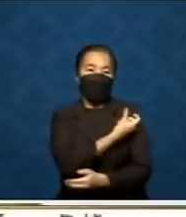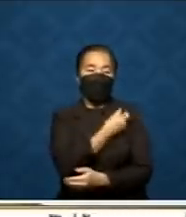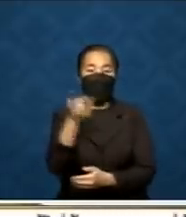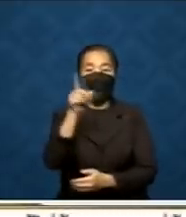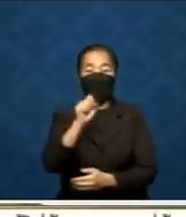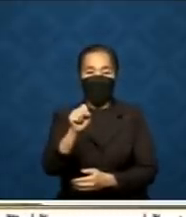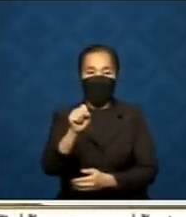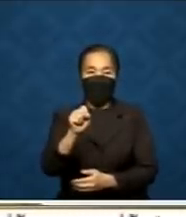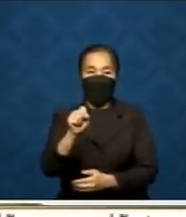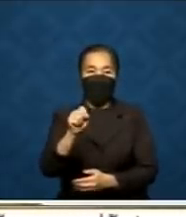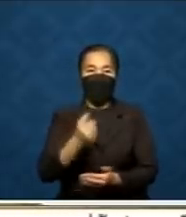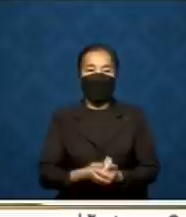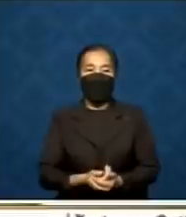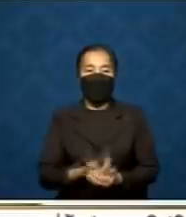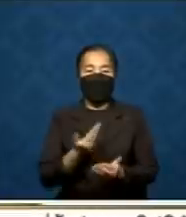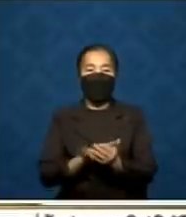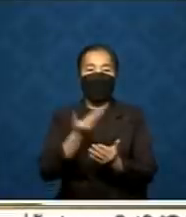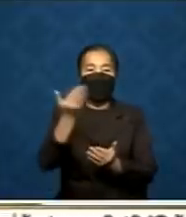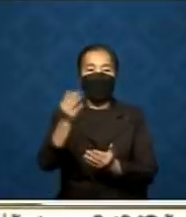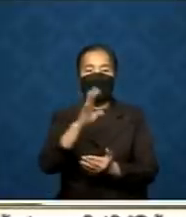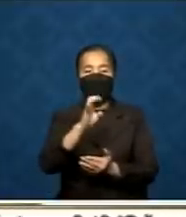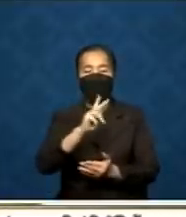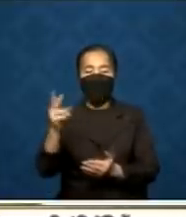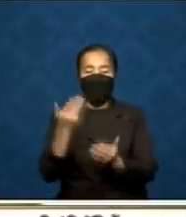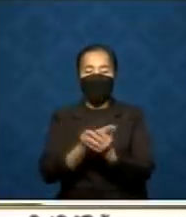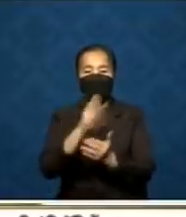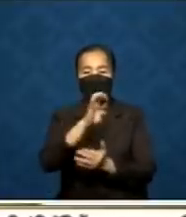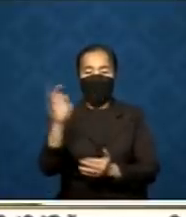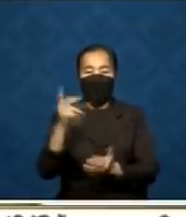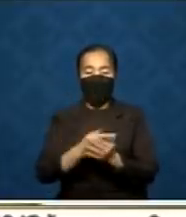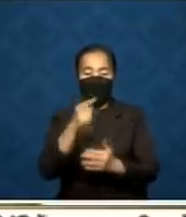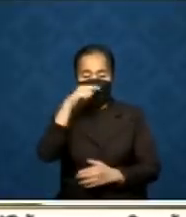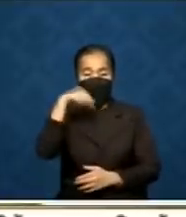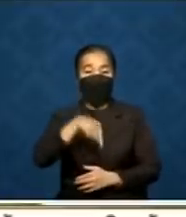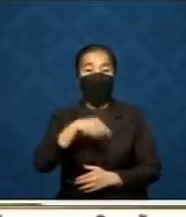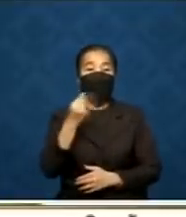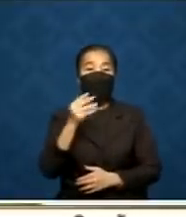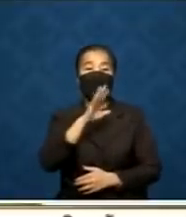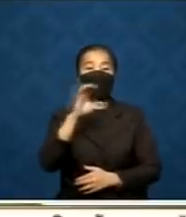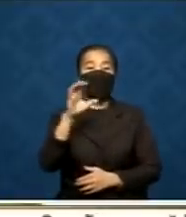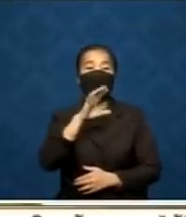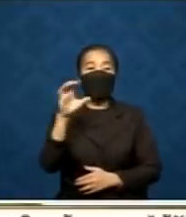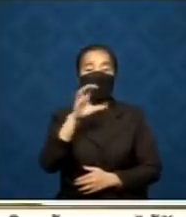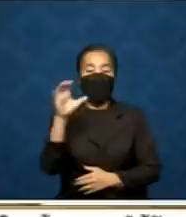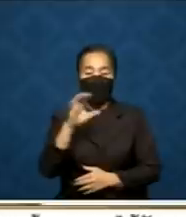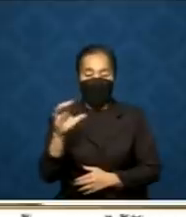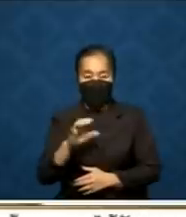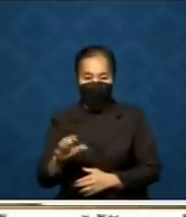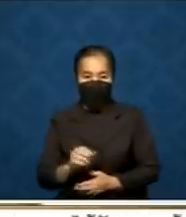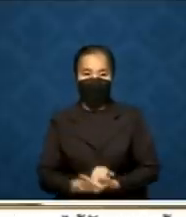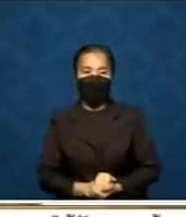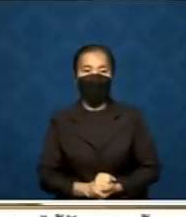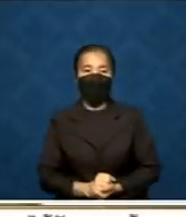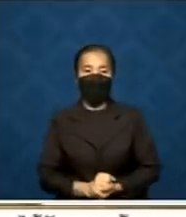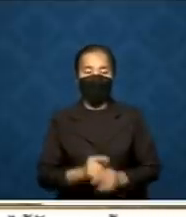คือ 400ทำเป็นเงินไทยนะสี่ร้อยกว่าบาท400กว่าบาทที่ร้อยกว่าบาทของเราล่ะ 500500 500บาท